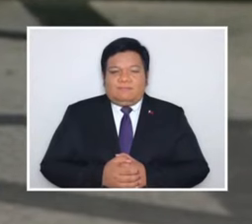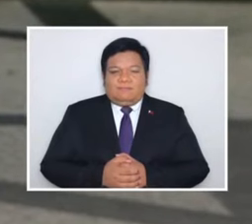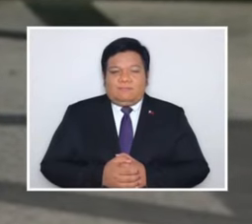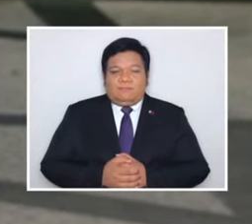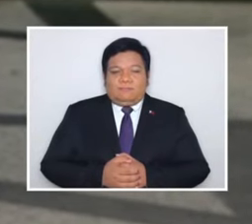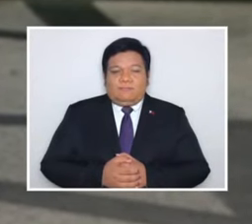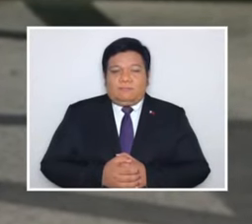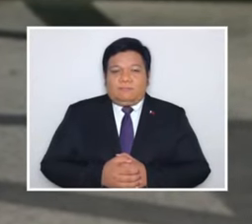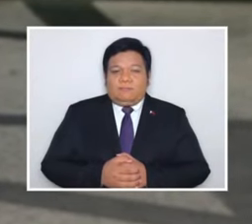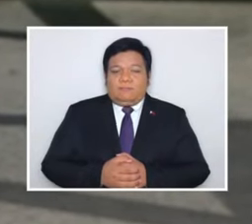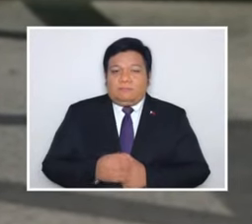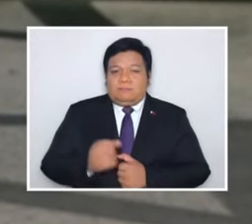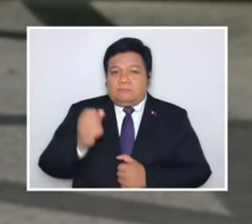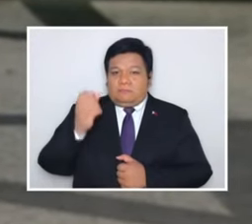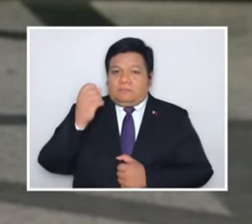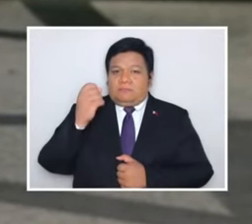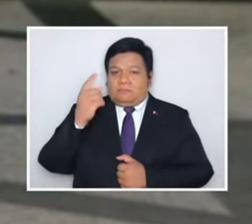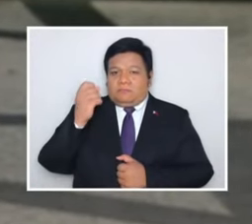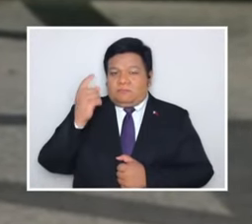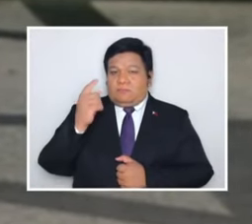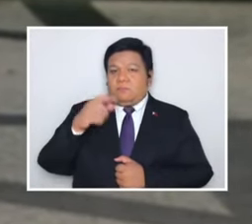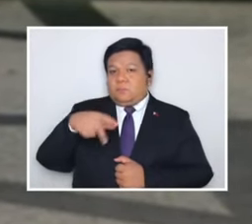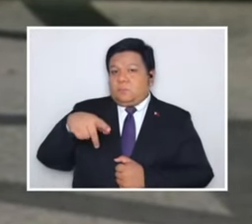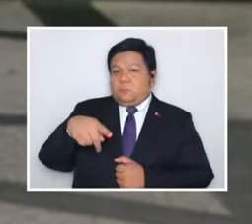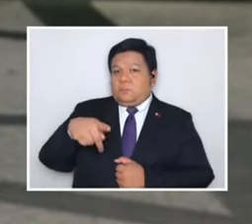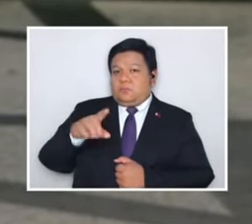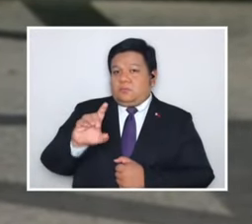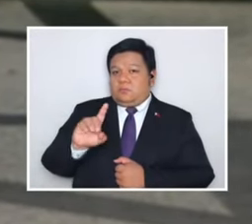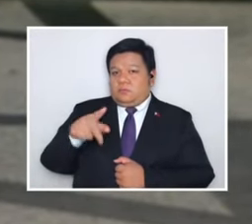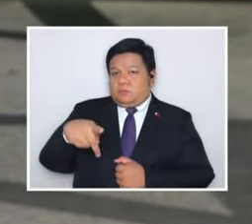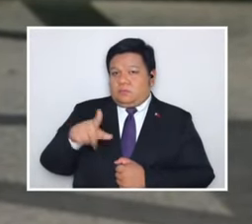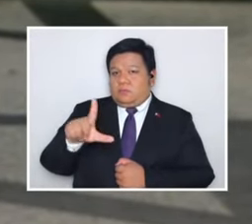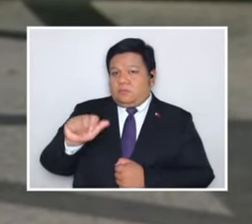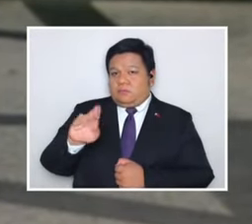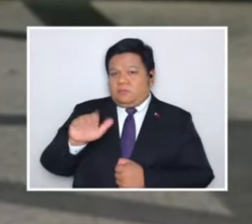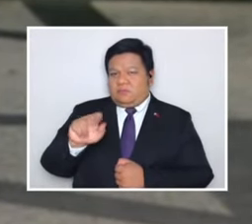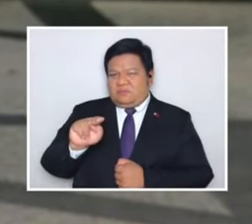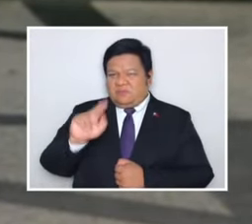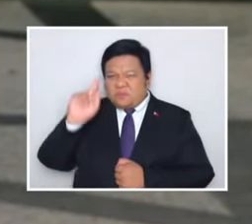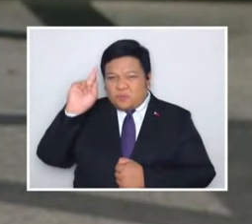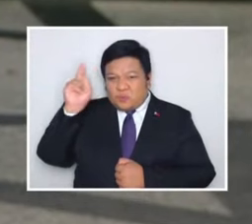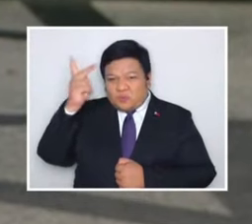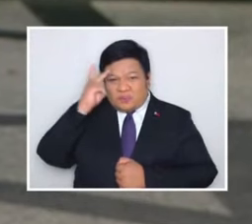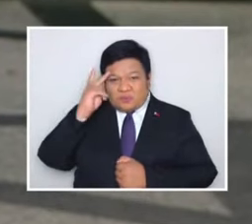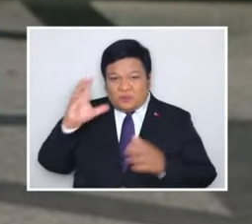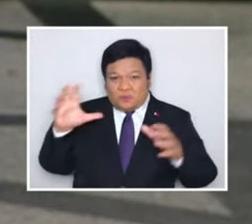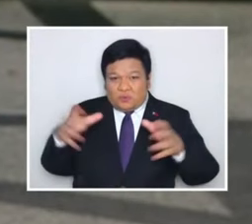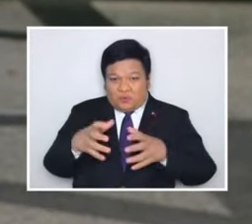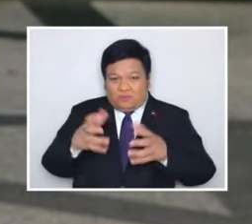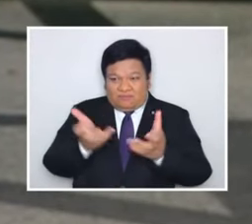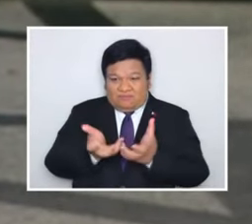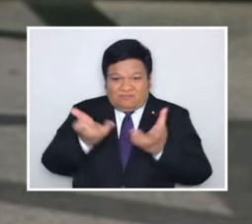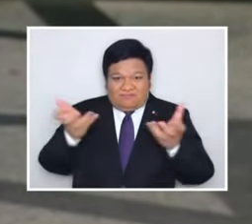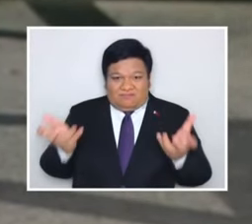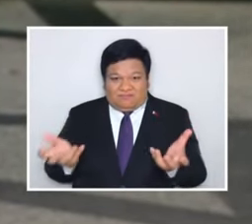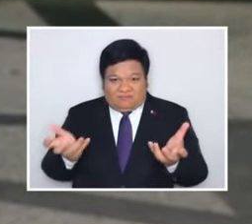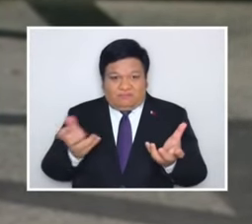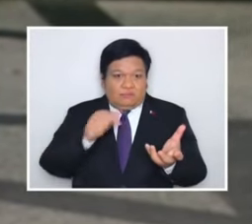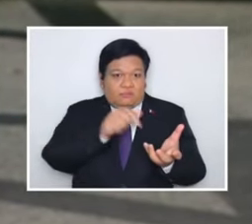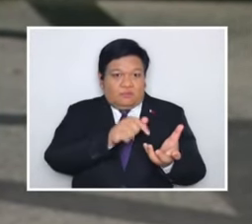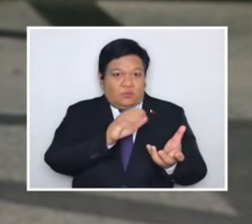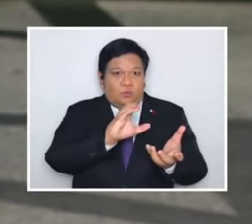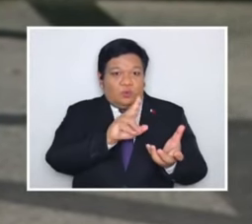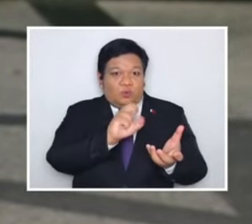Nakatakda ng isa pinal ng paksyon ni Energy Secretary Alfonso Cusi ang magiging pambato ng PDP Laban sa halalan 2022